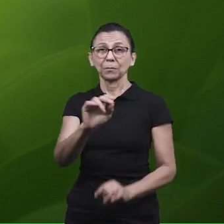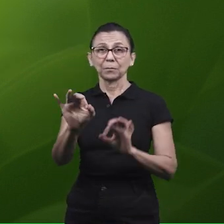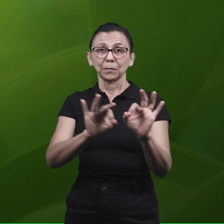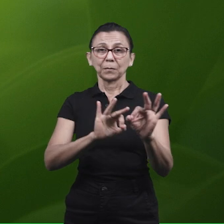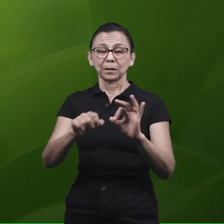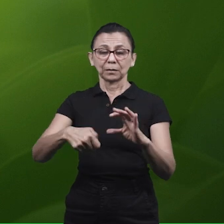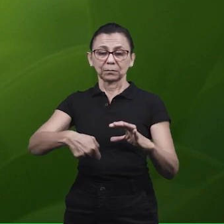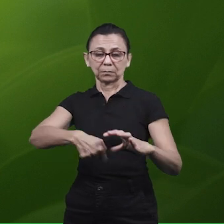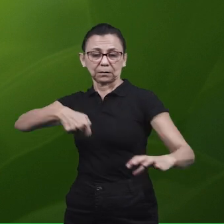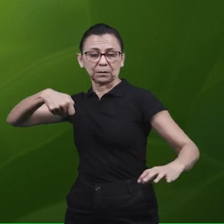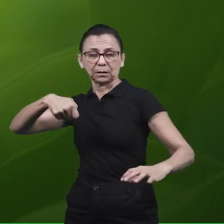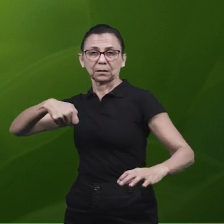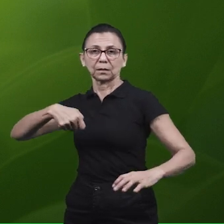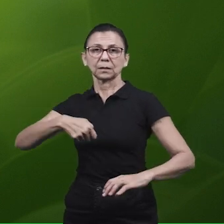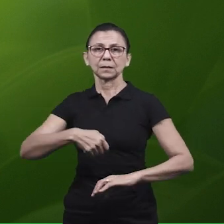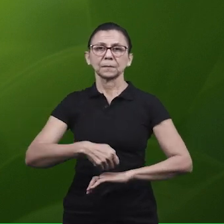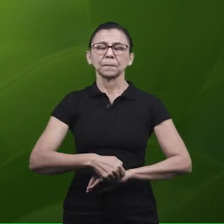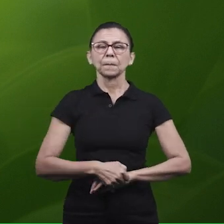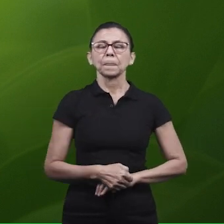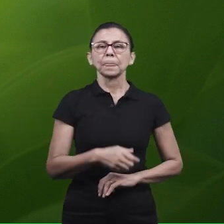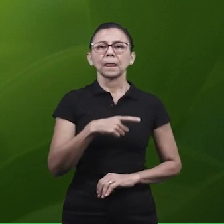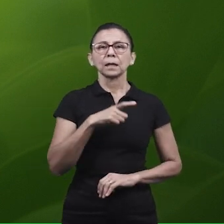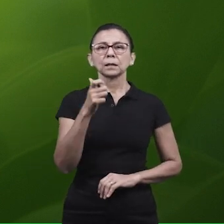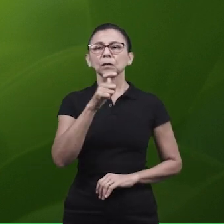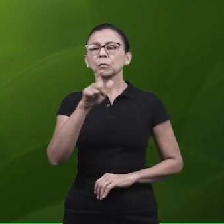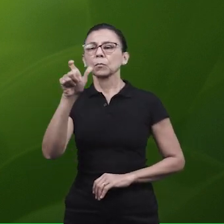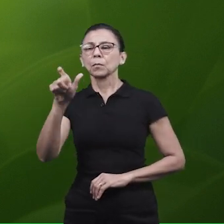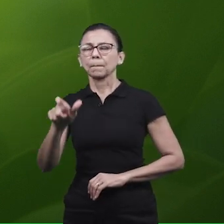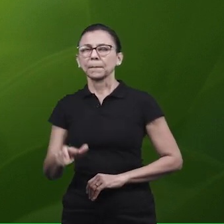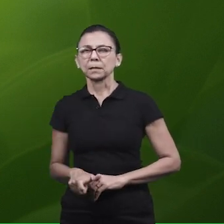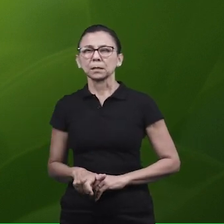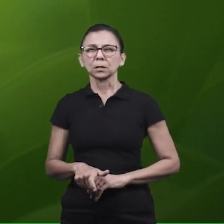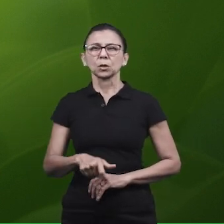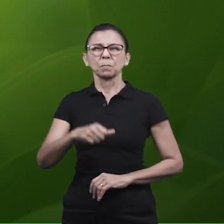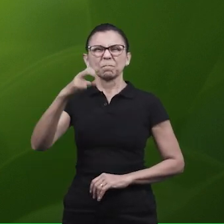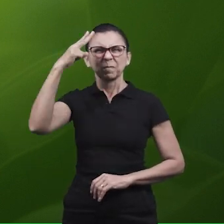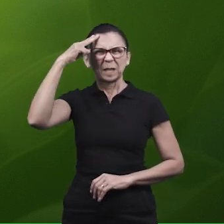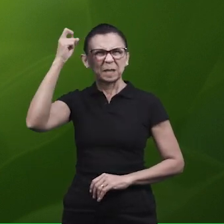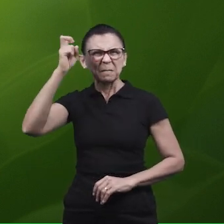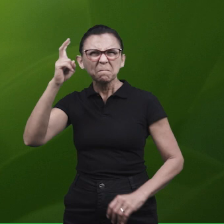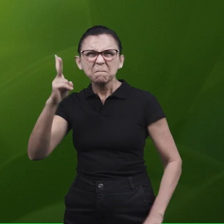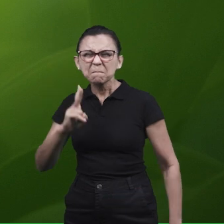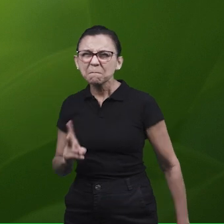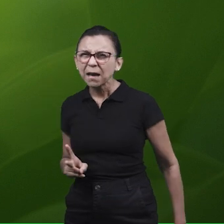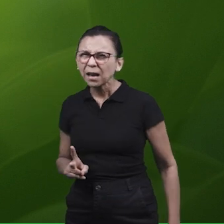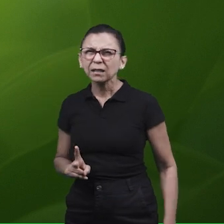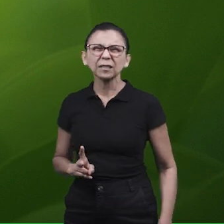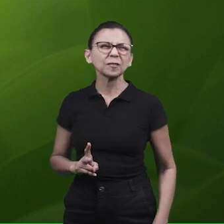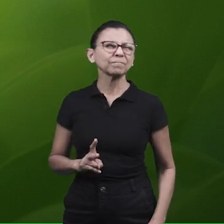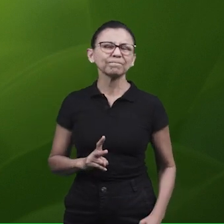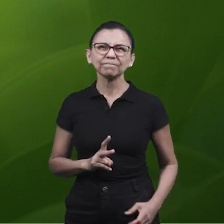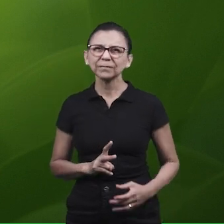Donc, il est essentiel la présence du feu dans la confection de l'épée. Et dans ce processus,